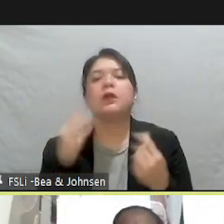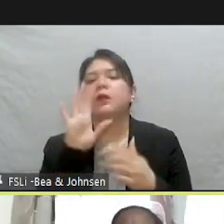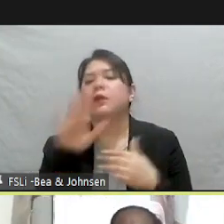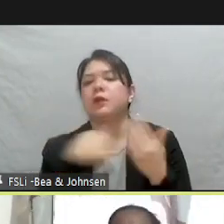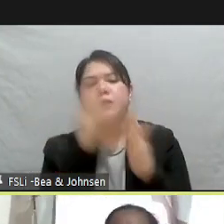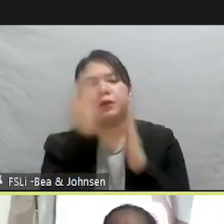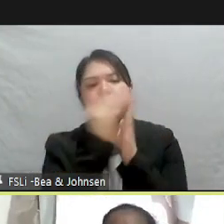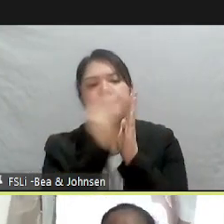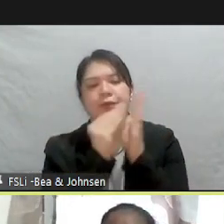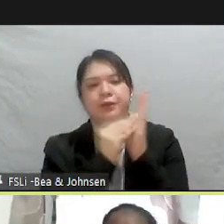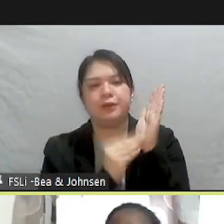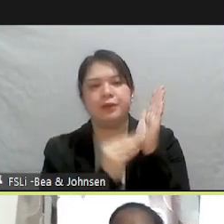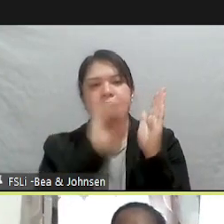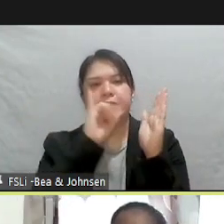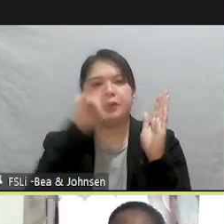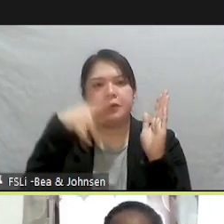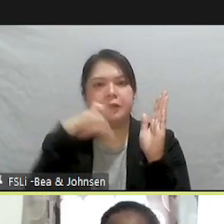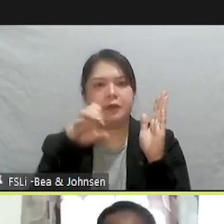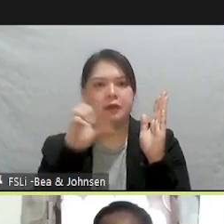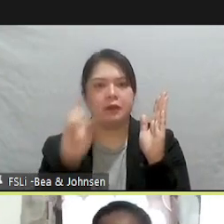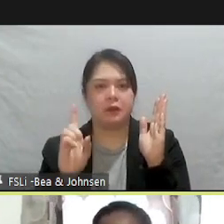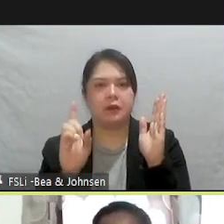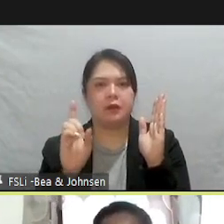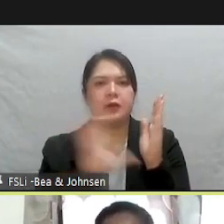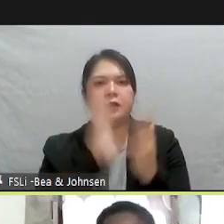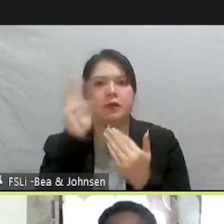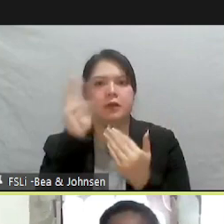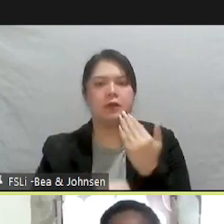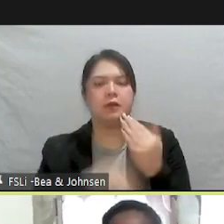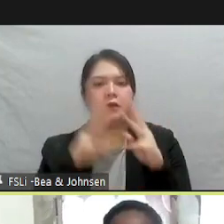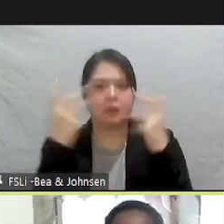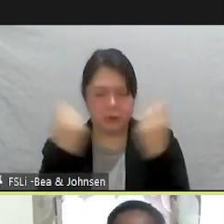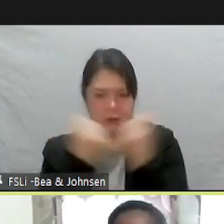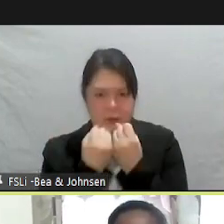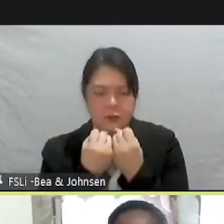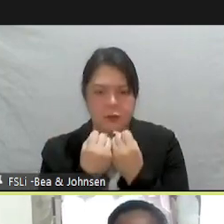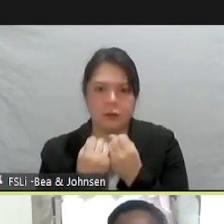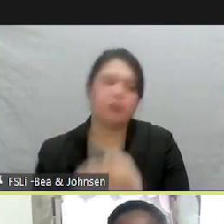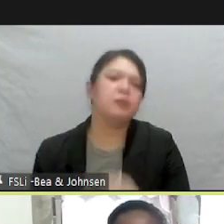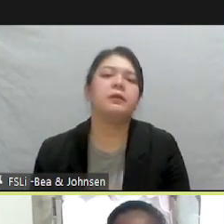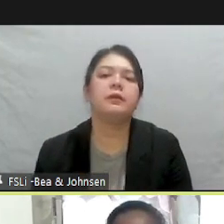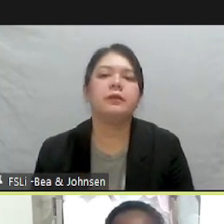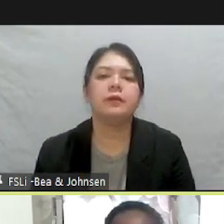mga IPED curriculum workshop po. Next po, ma'am.